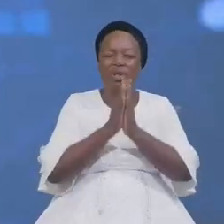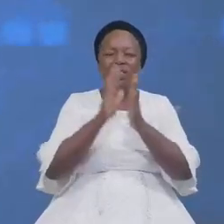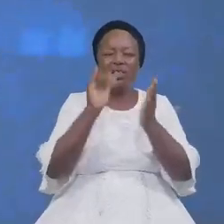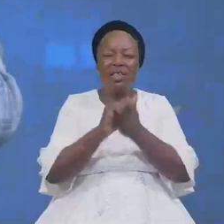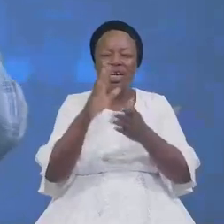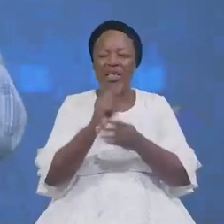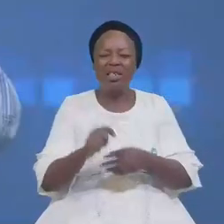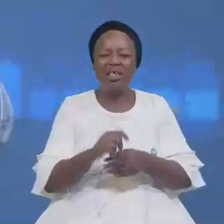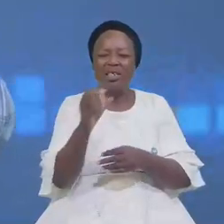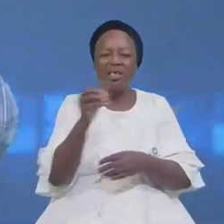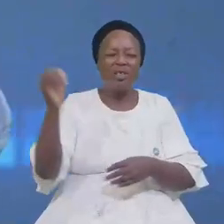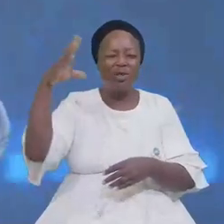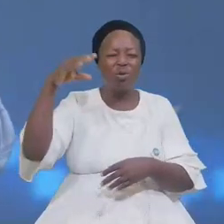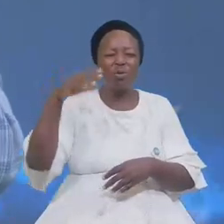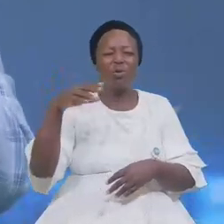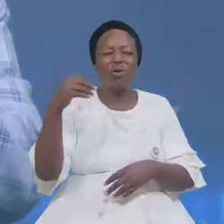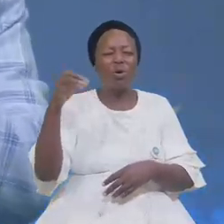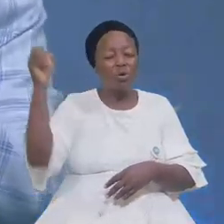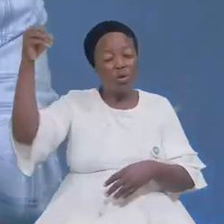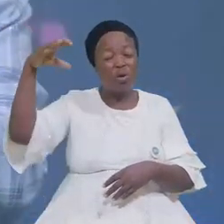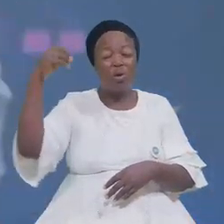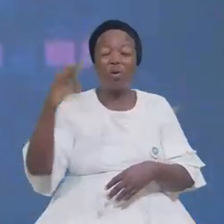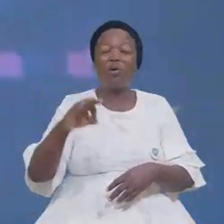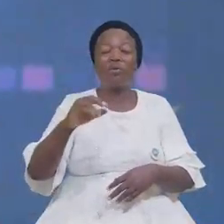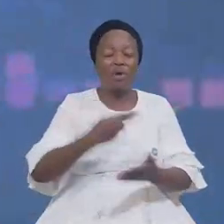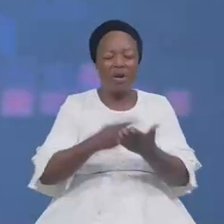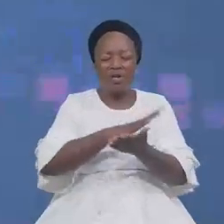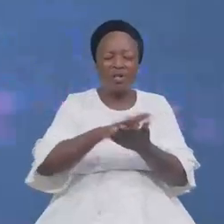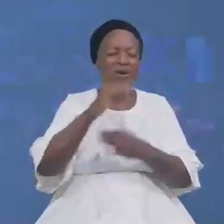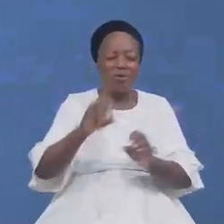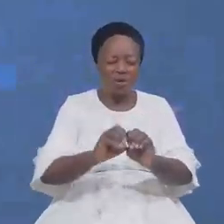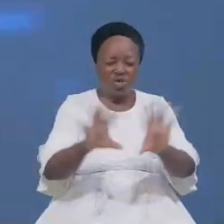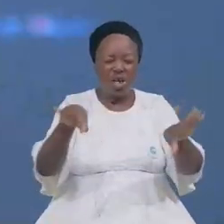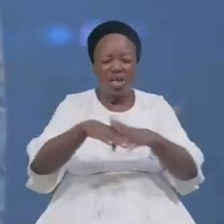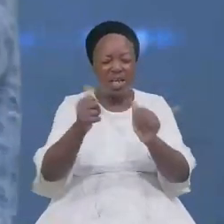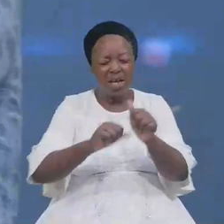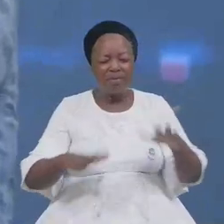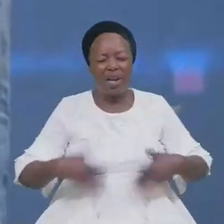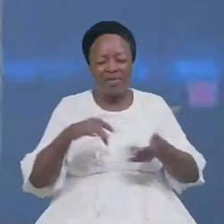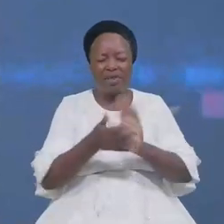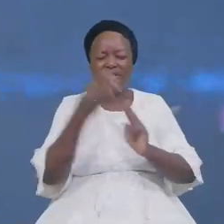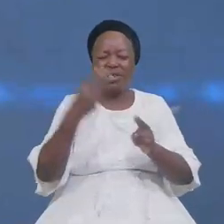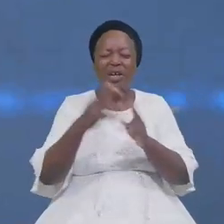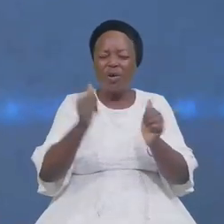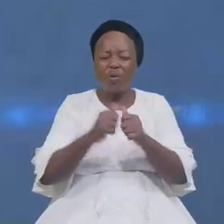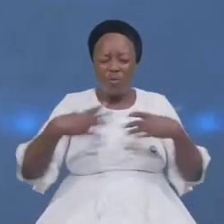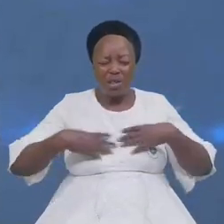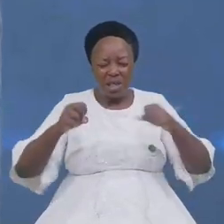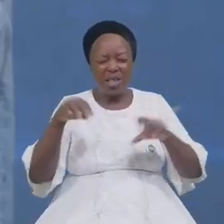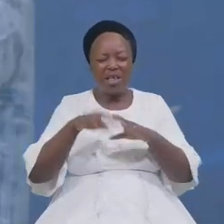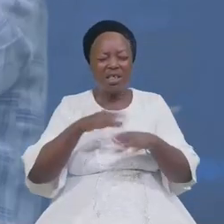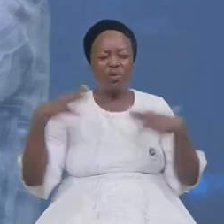prie que le soleil de justice brille dans chaque vie, avec la guérison sous ses